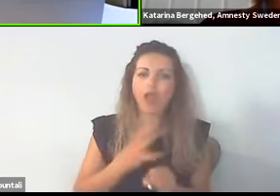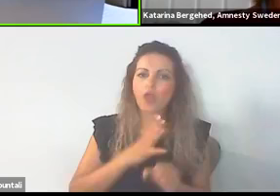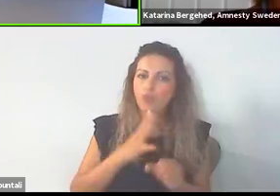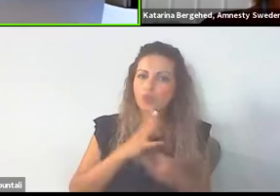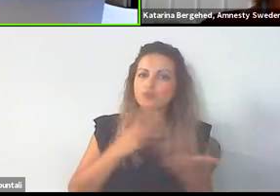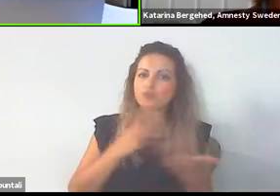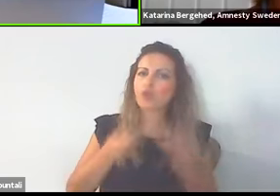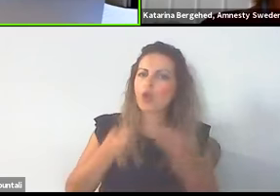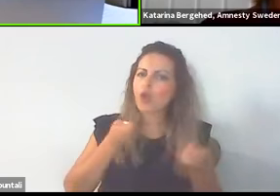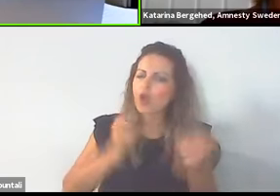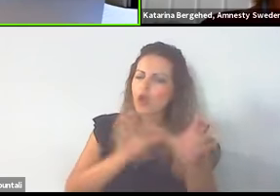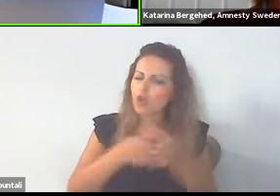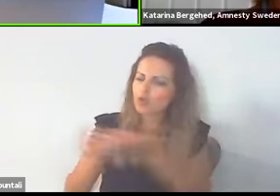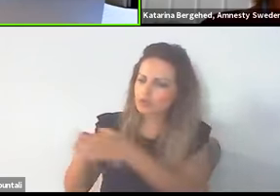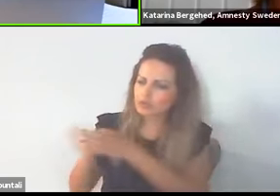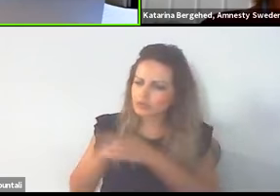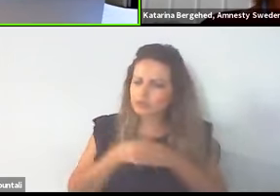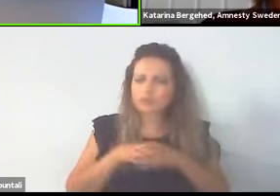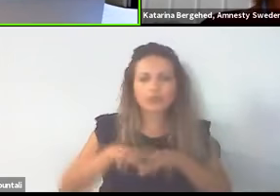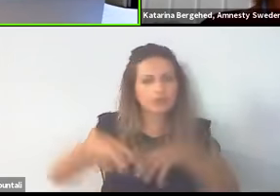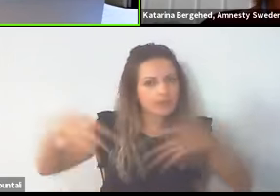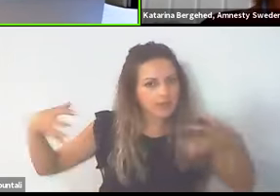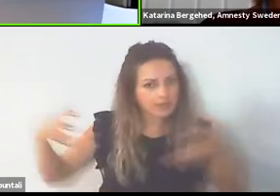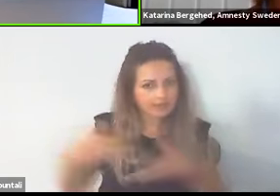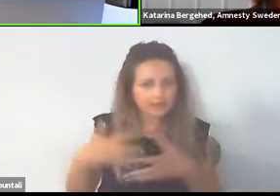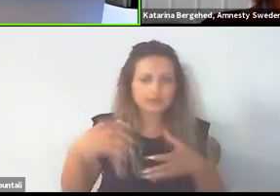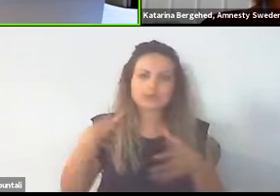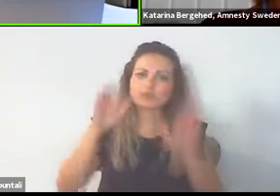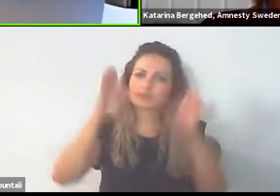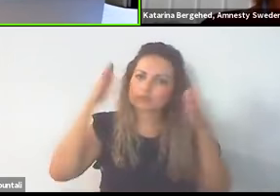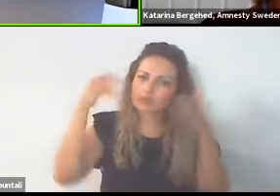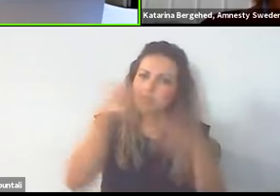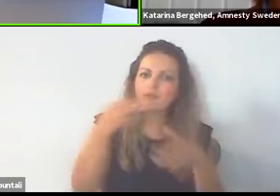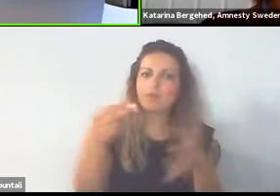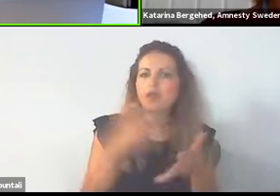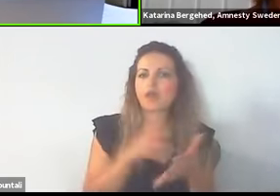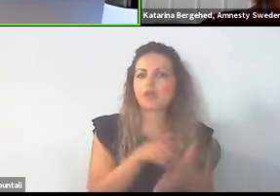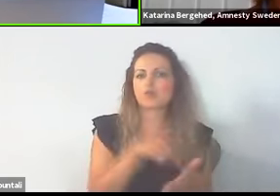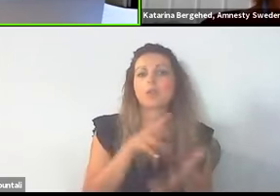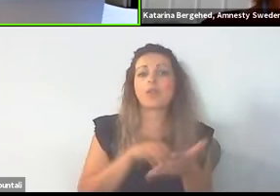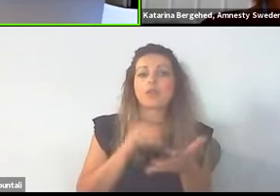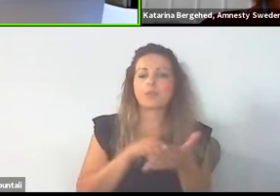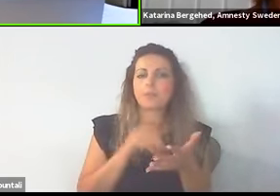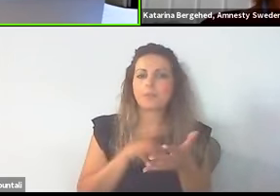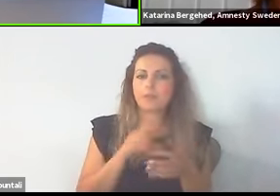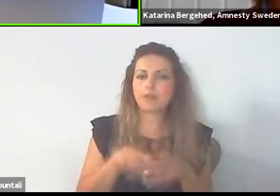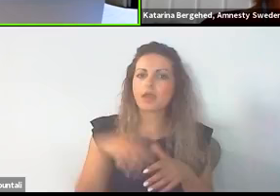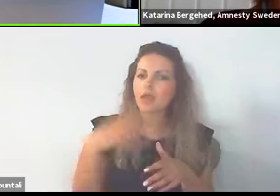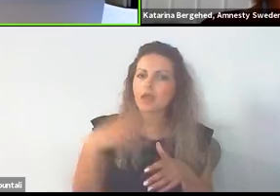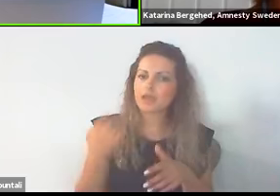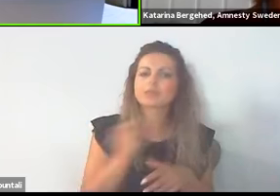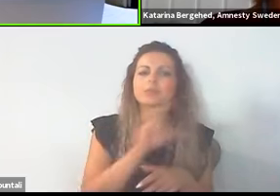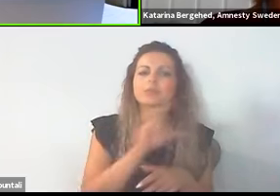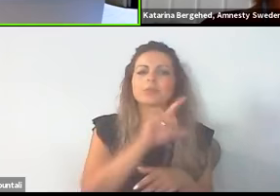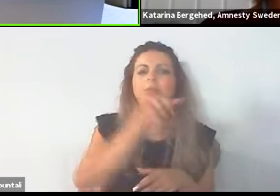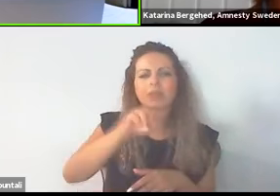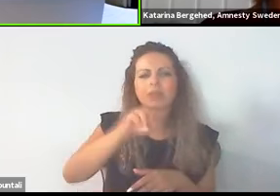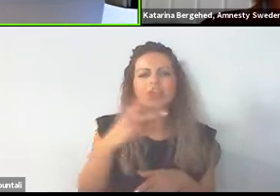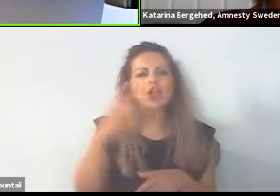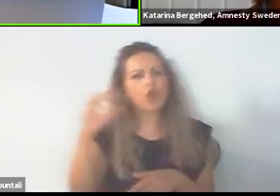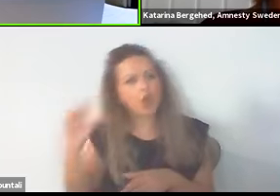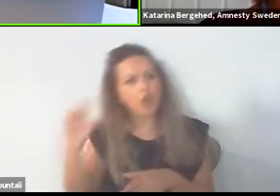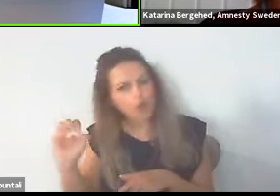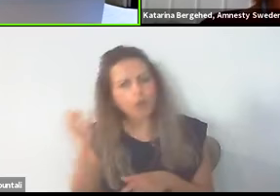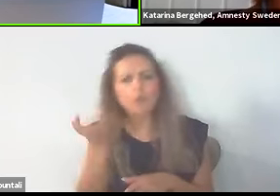οργανώσεις που δουλεύουν πάνω στο ζήτημα αυτό. Για παράδειγμα, υπάρχουν κάποιες μη κυβερνητικές οργανώσεις ή άλλες συλλογικότητες που